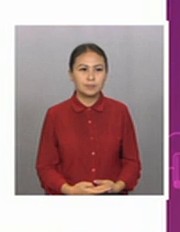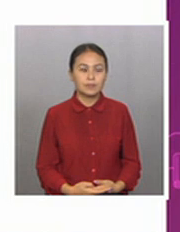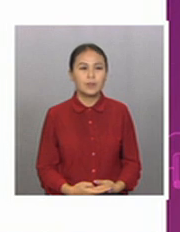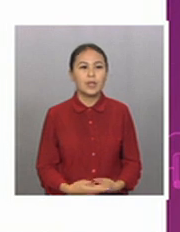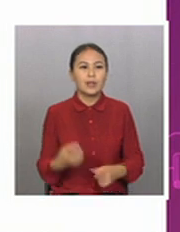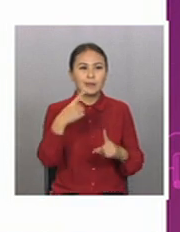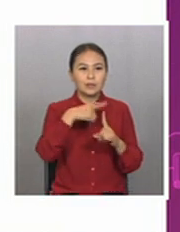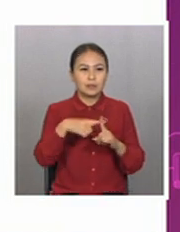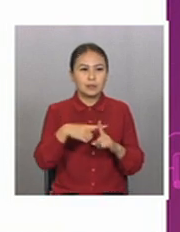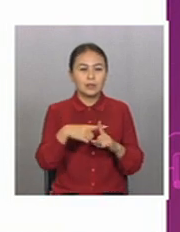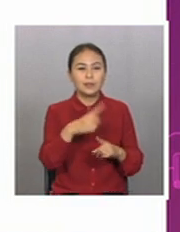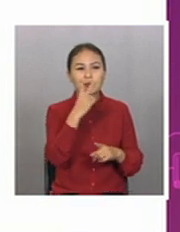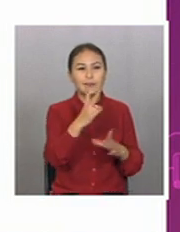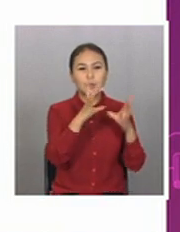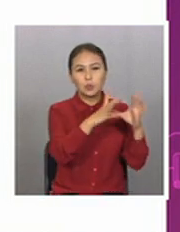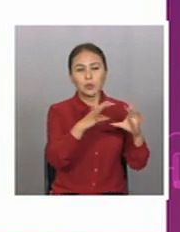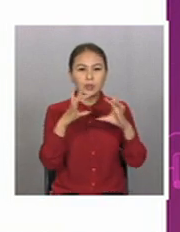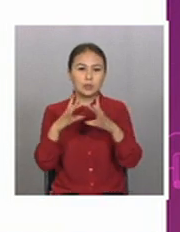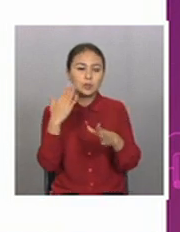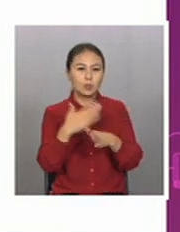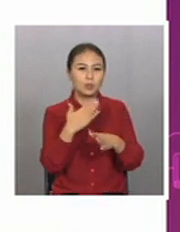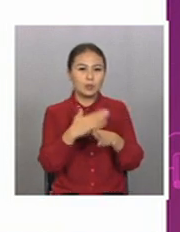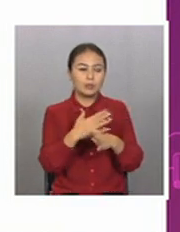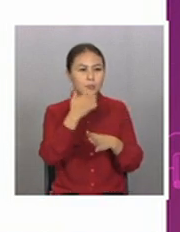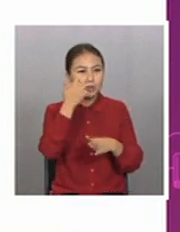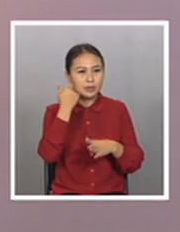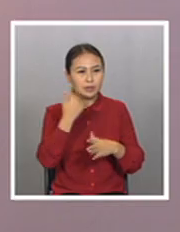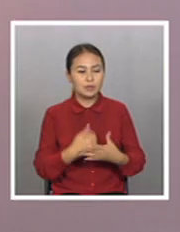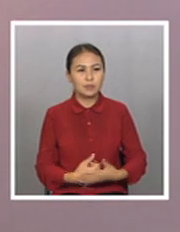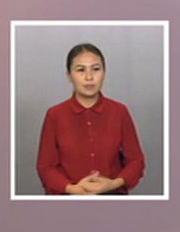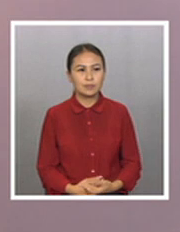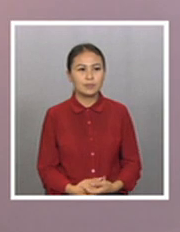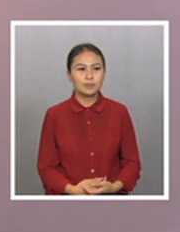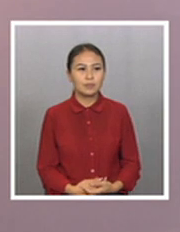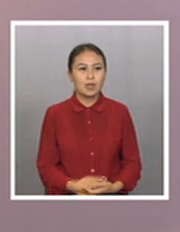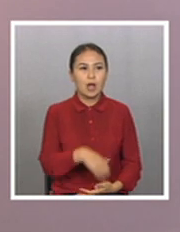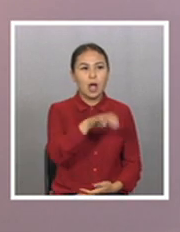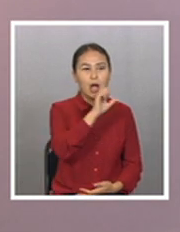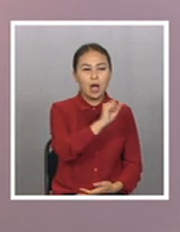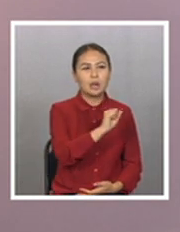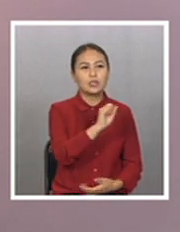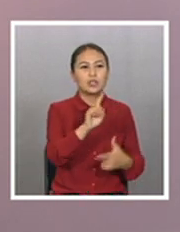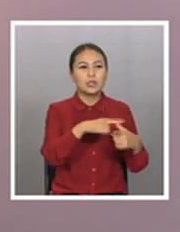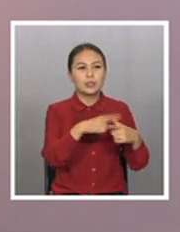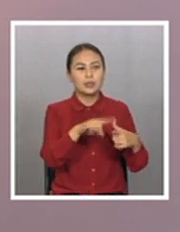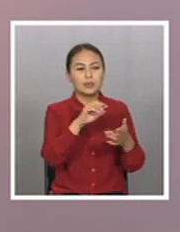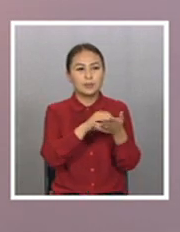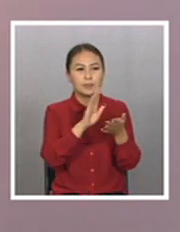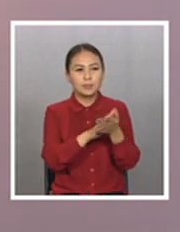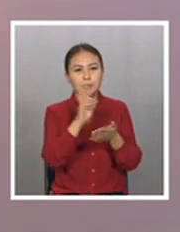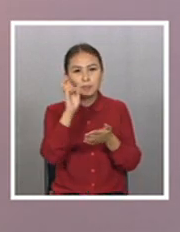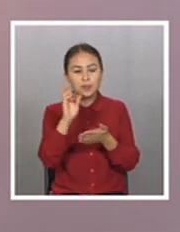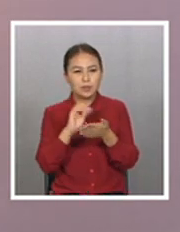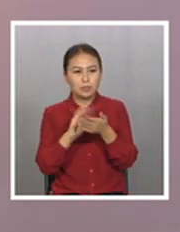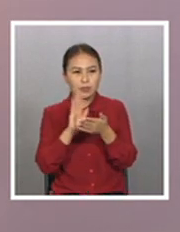Қиылысқан екі дөңгелектің көмегімен бейнелейміз. А жиынының элементтерін және В